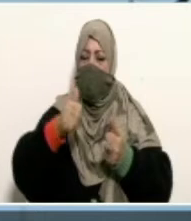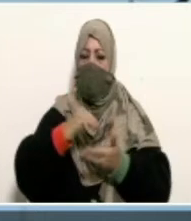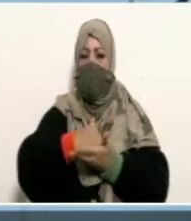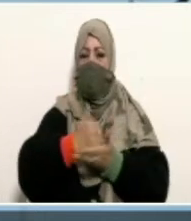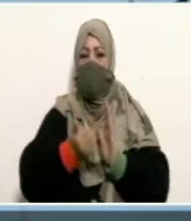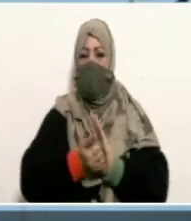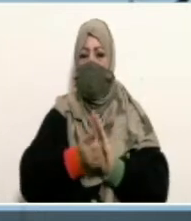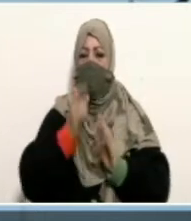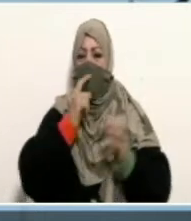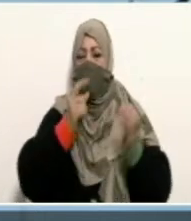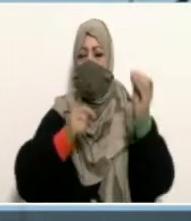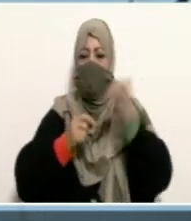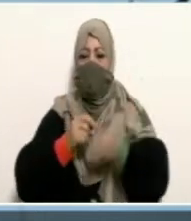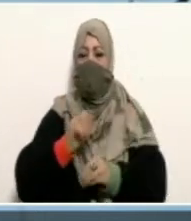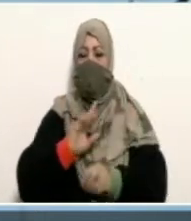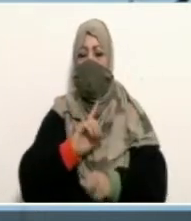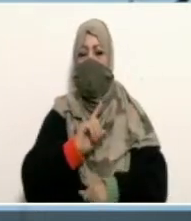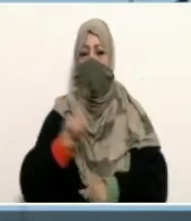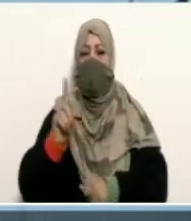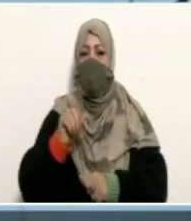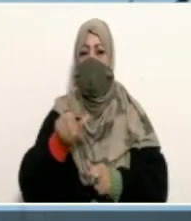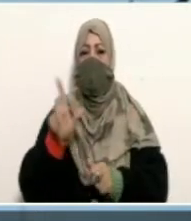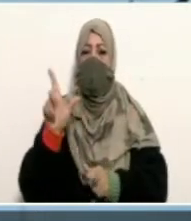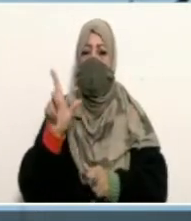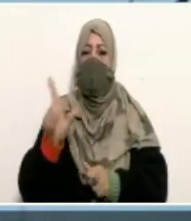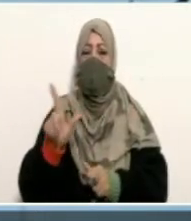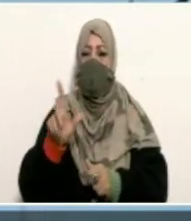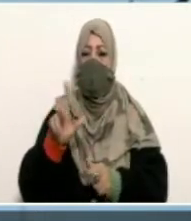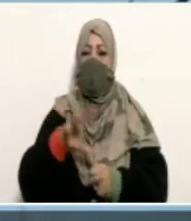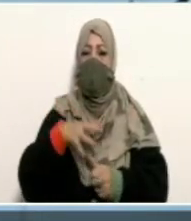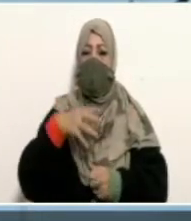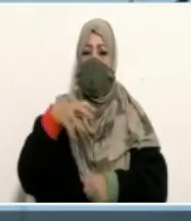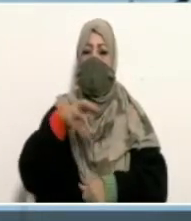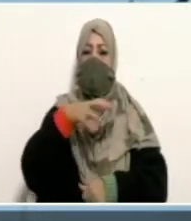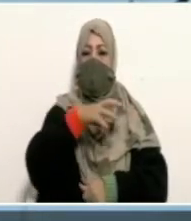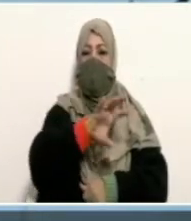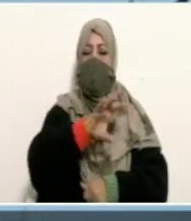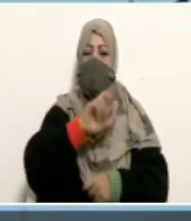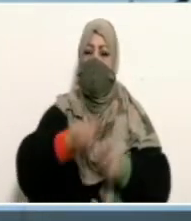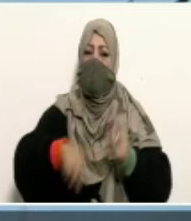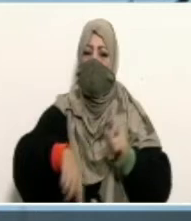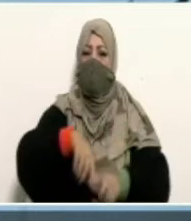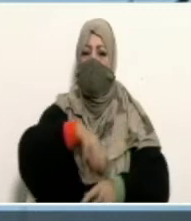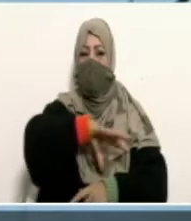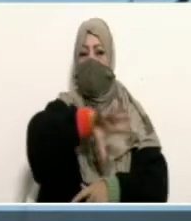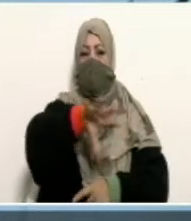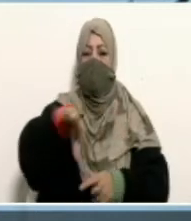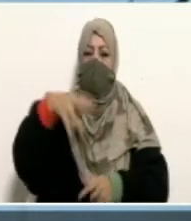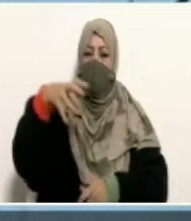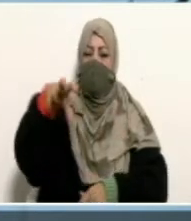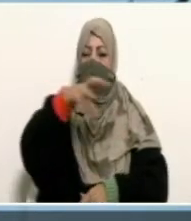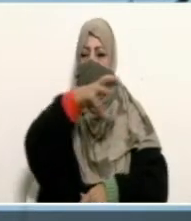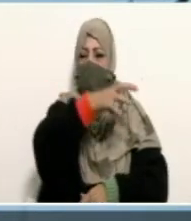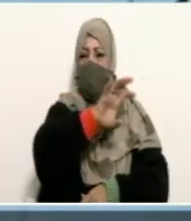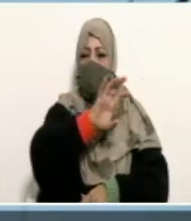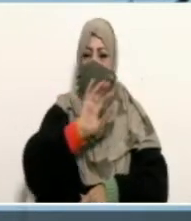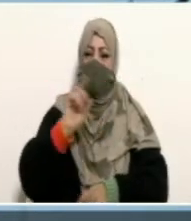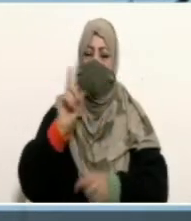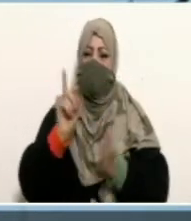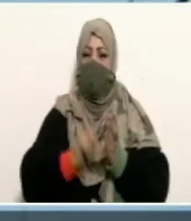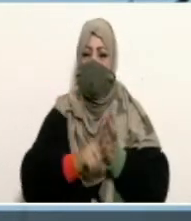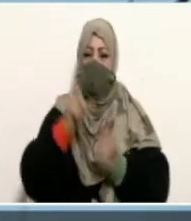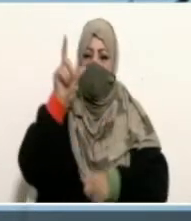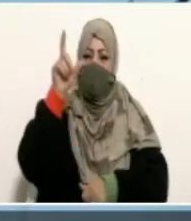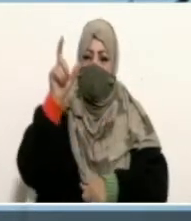ذكرت يعني على على على اصل الخلاف فيها، لكن اذا حكم به حاكم وقضى به قاضٍ لزم انفاده ولا